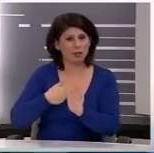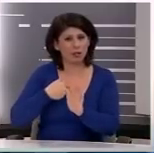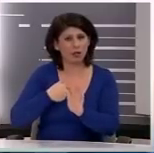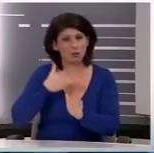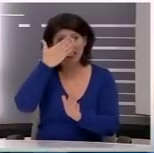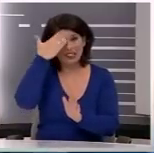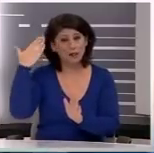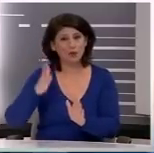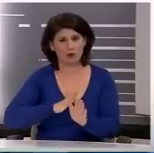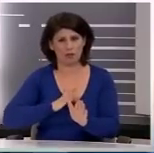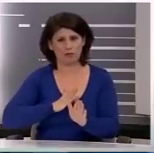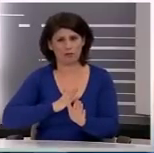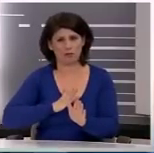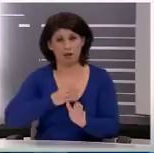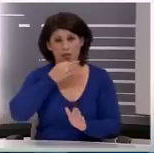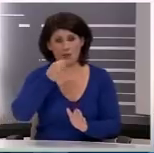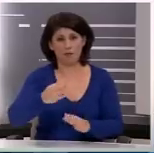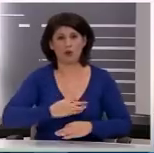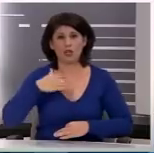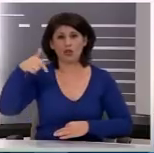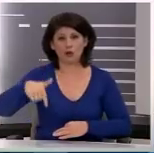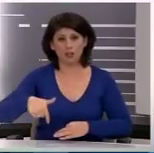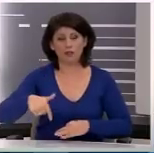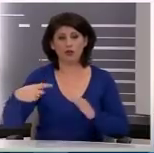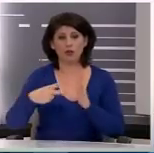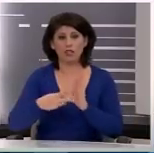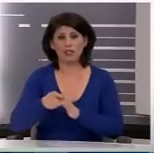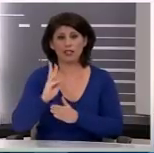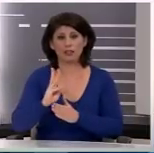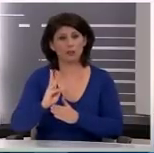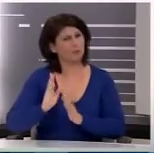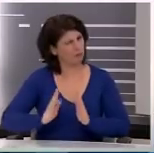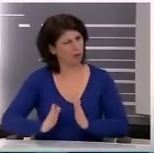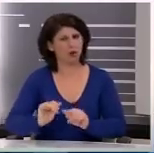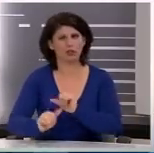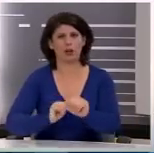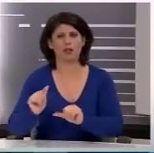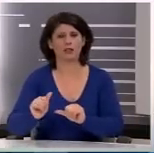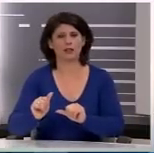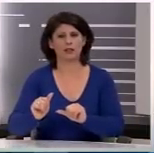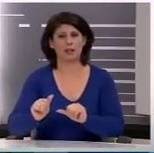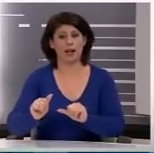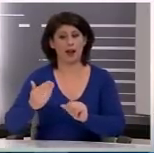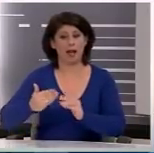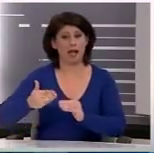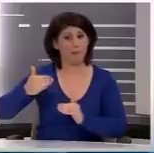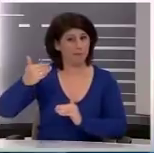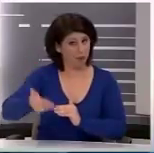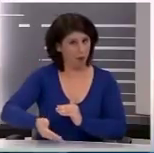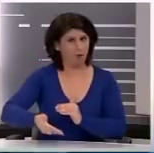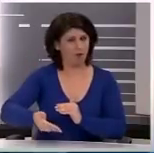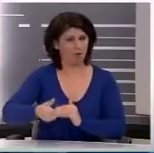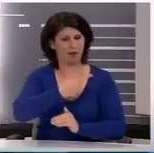και τίμιος άνθρωπος, θα πω ότι ο κύριος Γεωργιάδης το 13 πήγε να τα αλλάξει. Αλλά η επόμενη ηγεσία